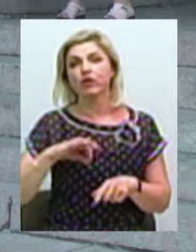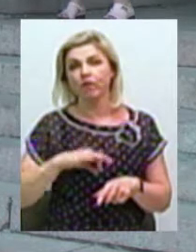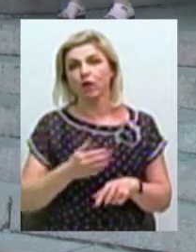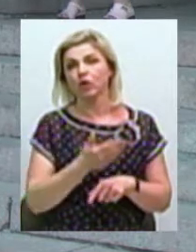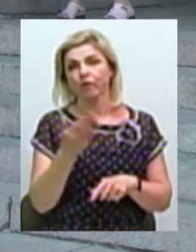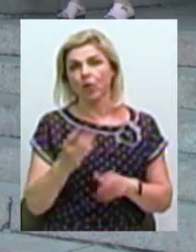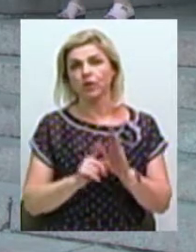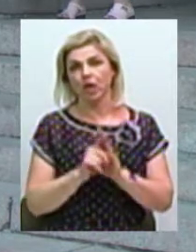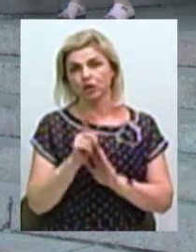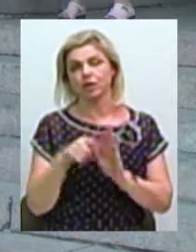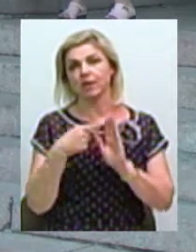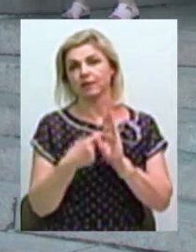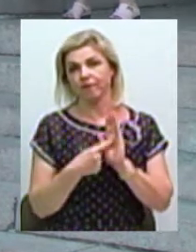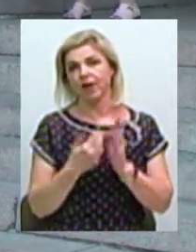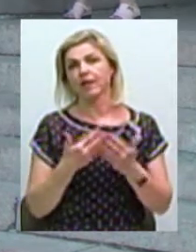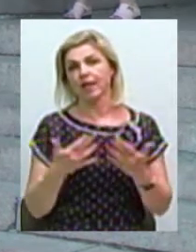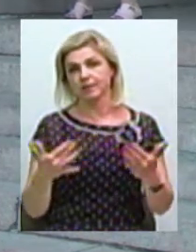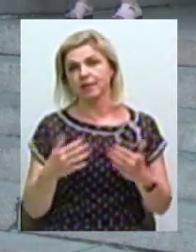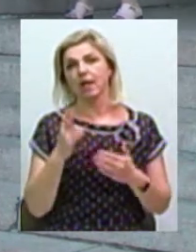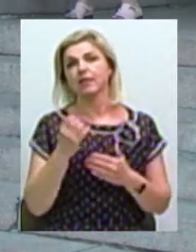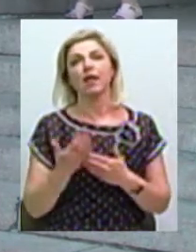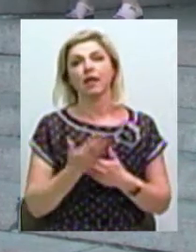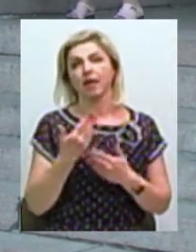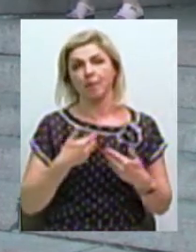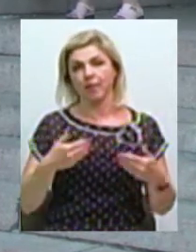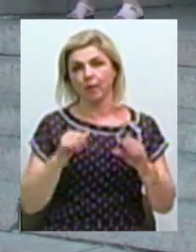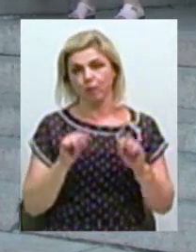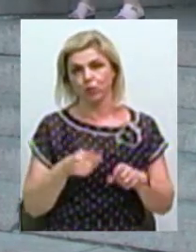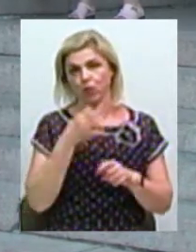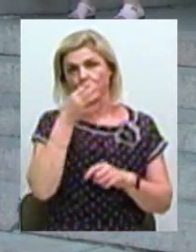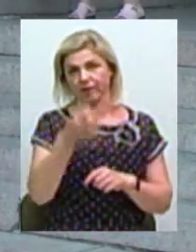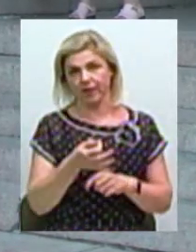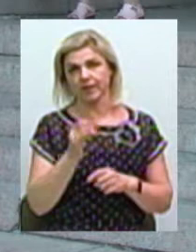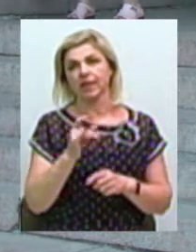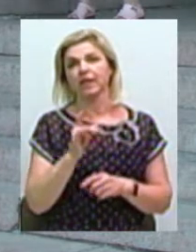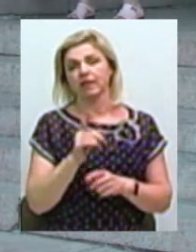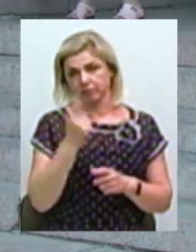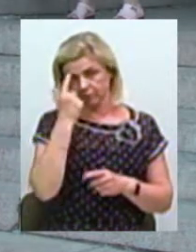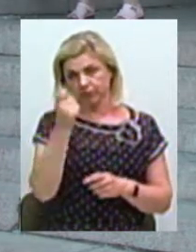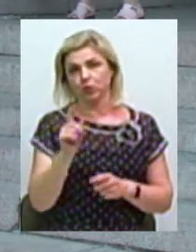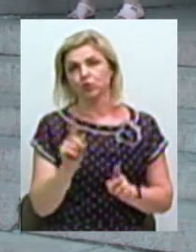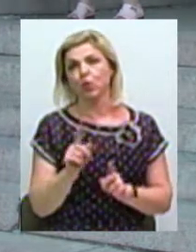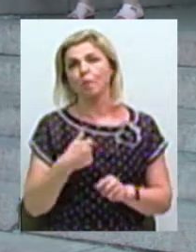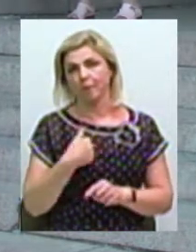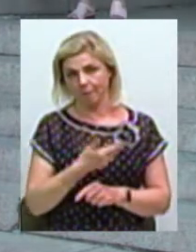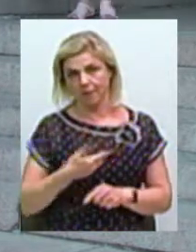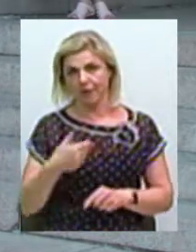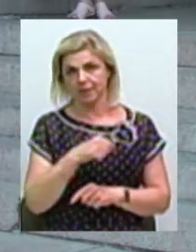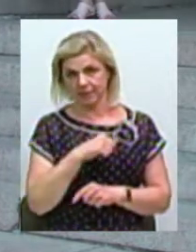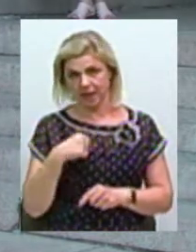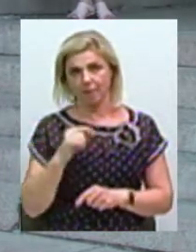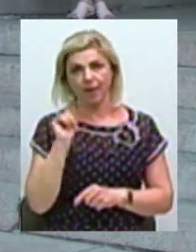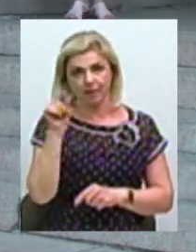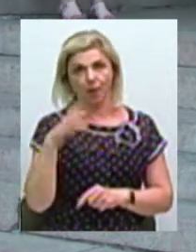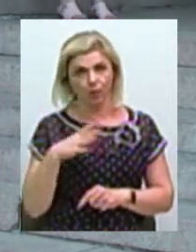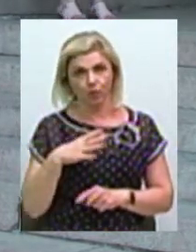починають задавати нам різні питання, на які ми можемо відповісти і сказати, що хлопці, ми самі там були,